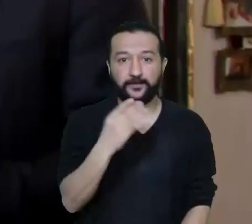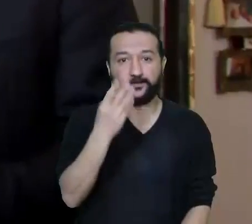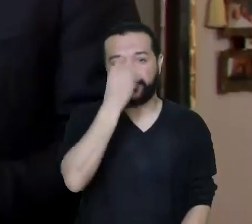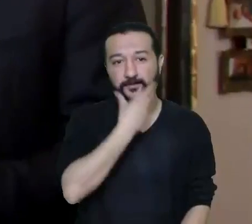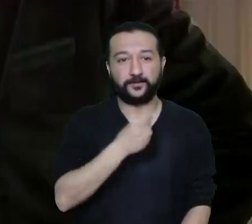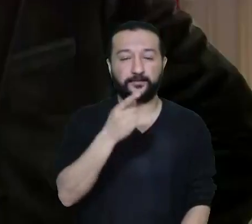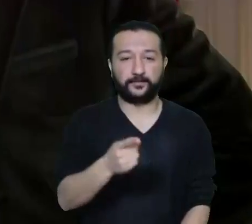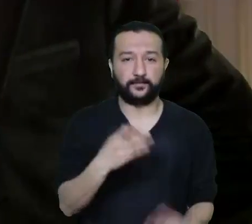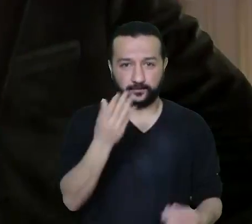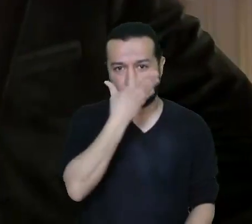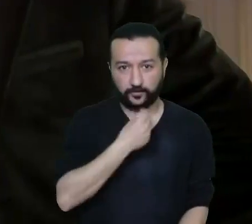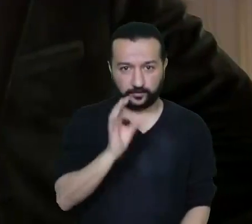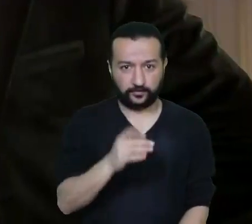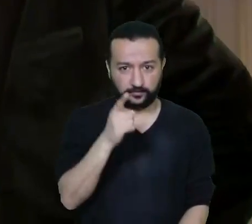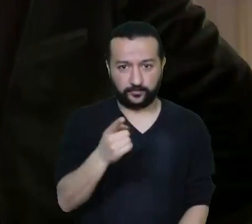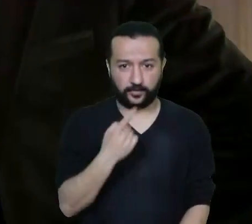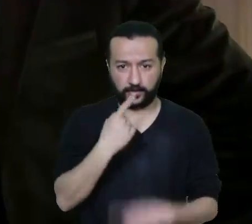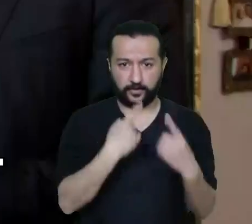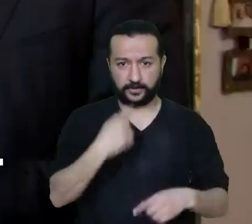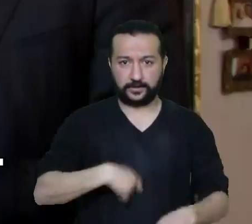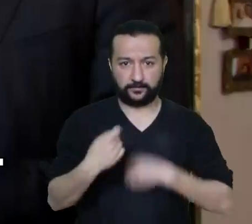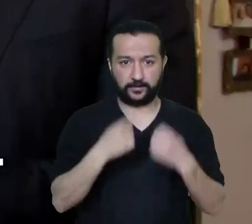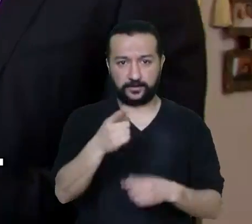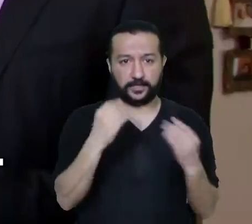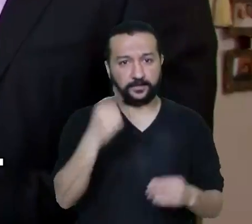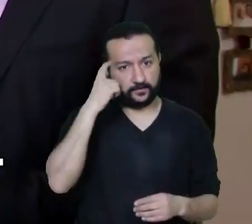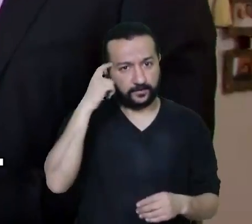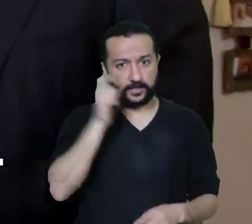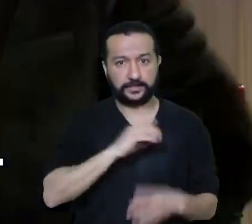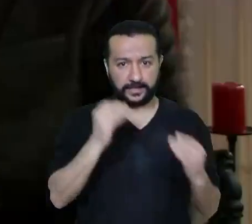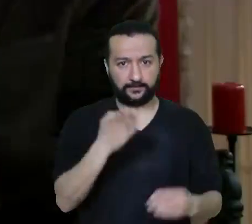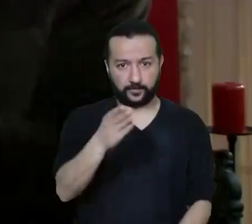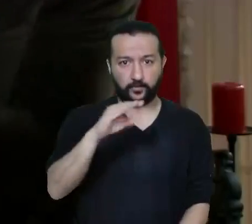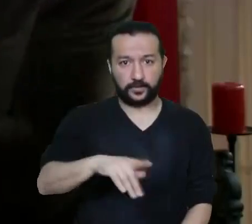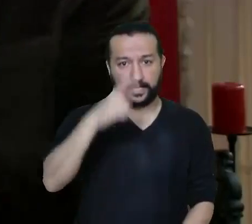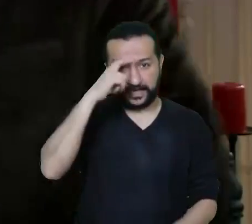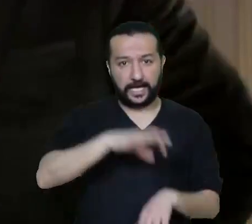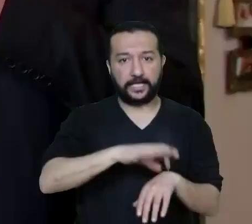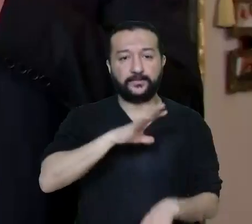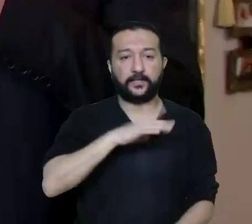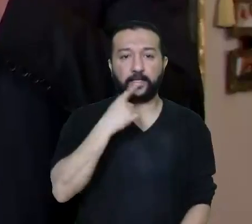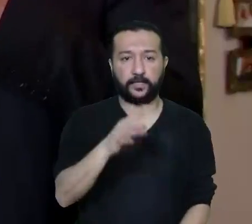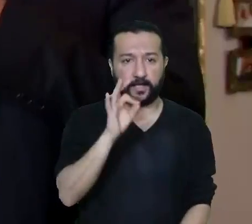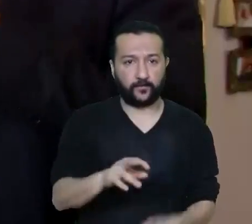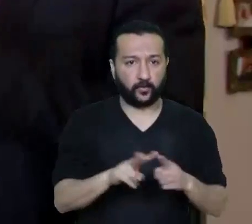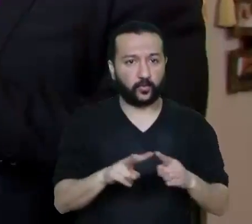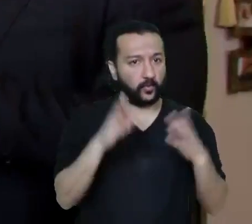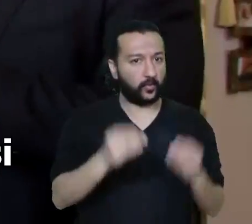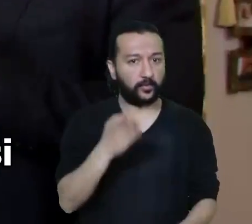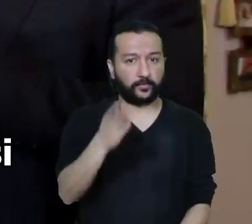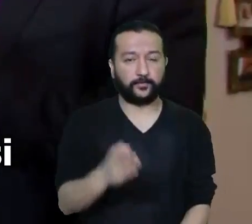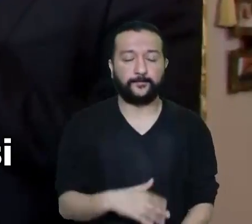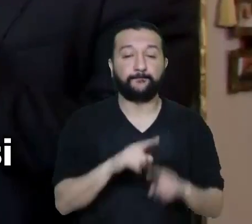Çok güzel. Çok mu güzel mi? Ne diyorsun sen ya? Ya sen iyice kafayı yedin. İyi misin sen ya? Çocuğun ateşi var diyor. Hayır, evet Nurhan, ne